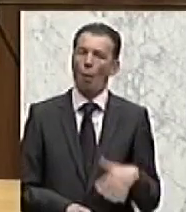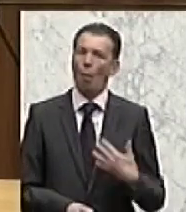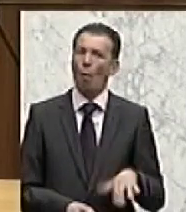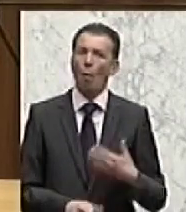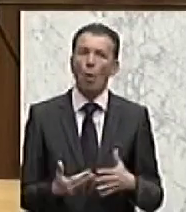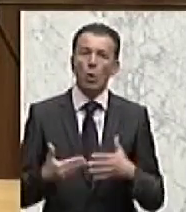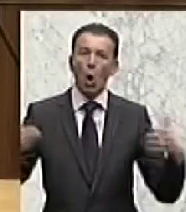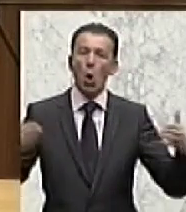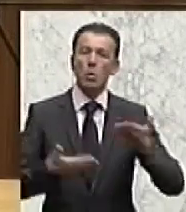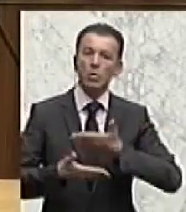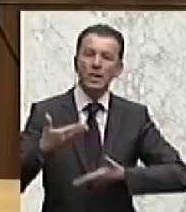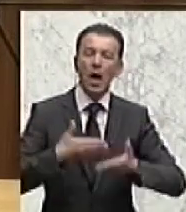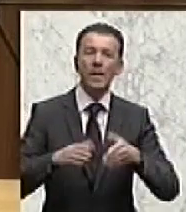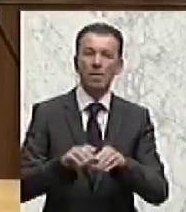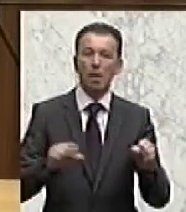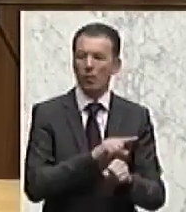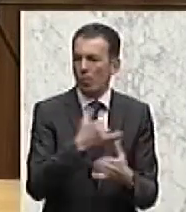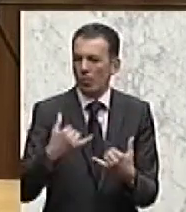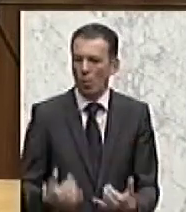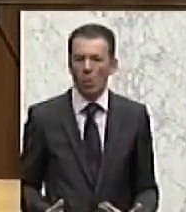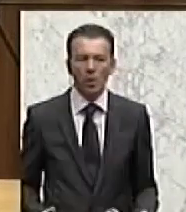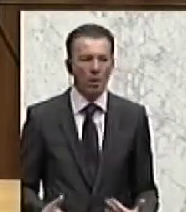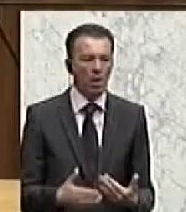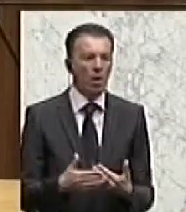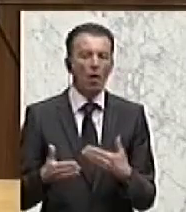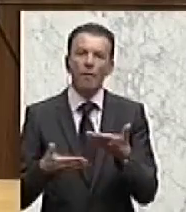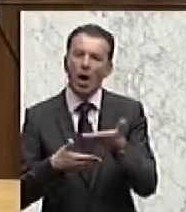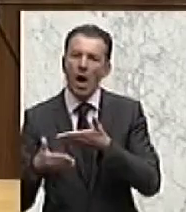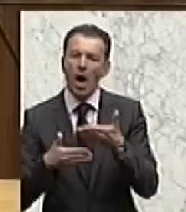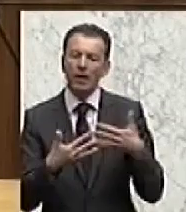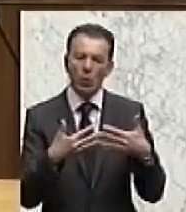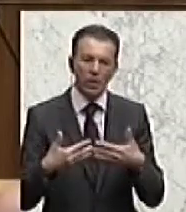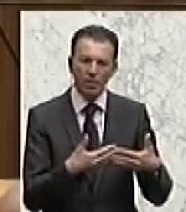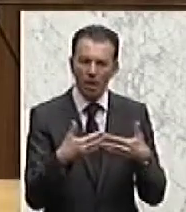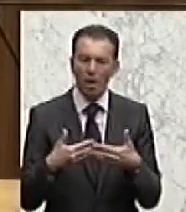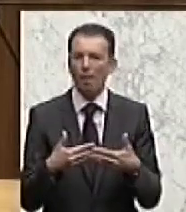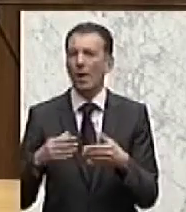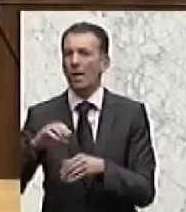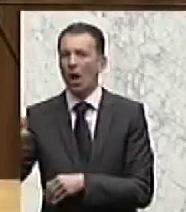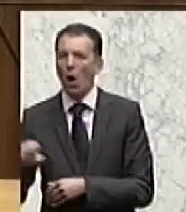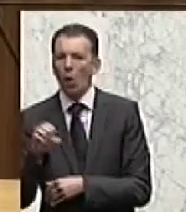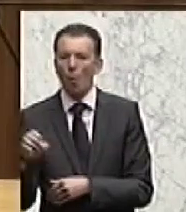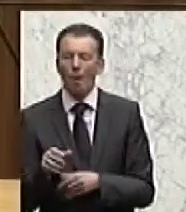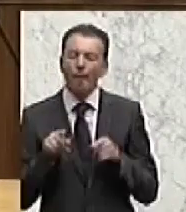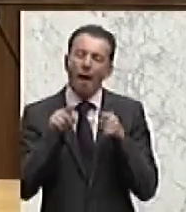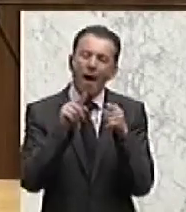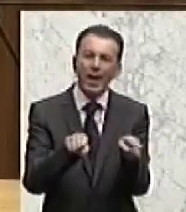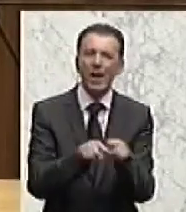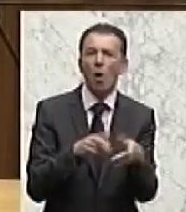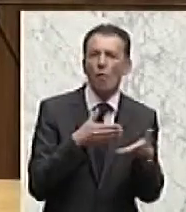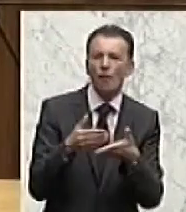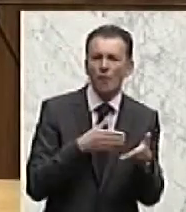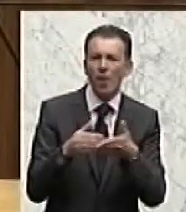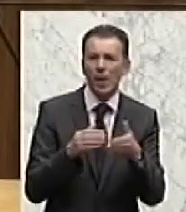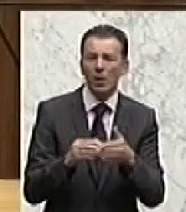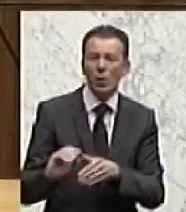diese Zeit je gesehen hat. Und neben den Verhandlungen der Vereinigten Staaten mit Europa laufen ja Parallelverhandlungen mit 11 weiteren,